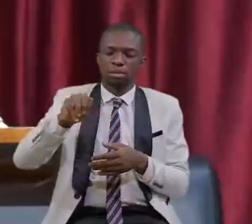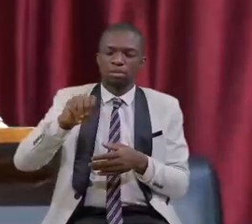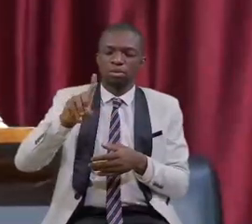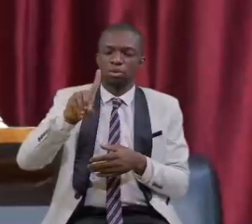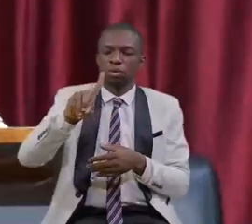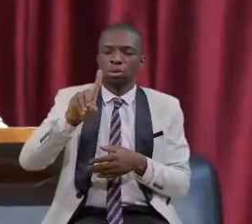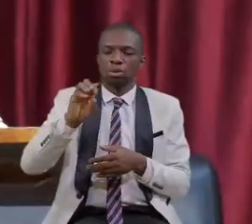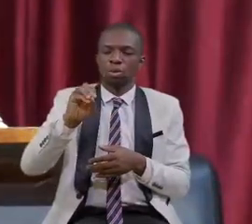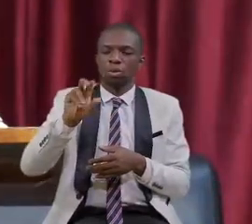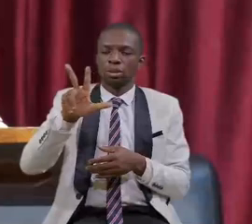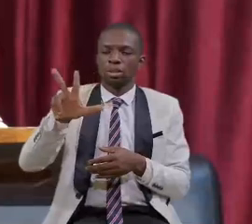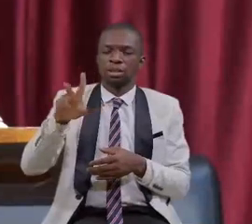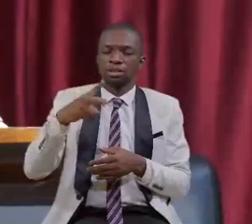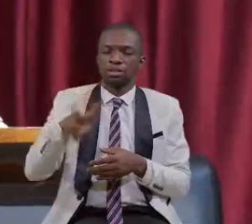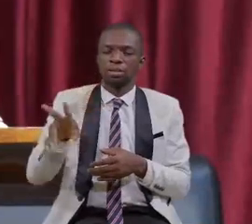103, verset 19.